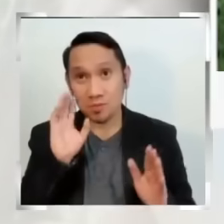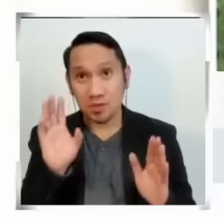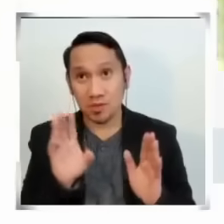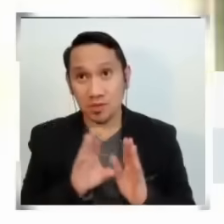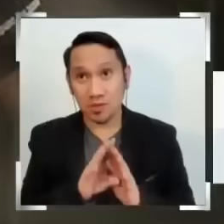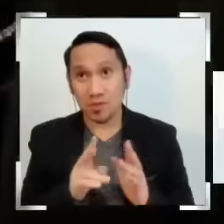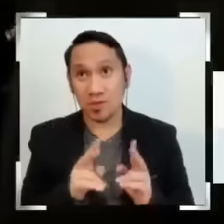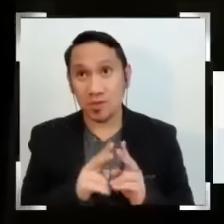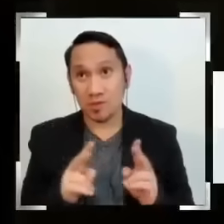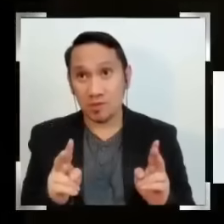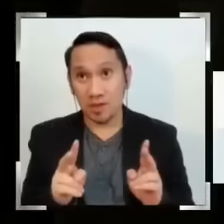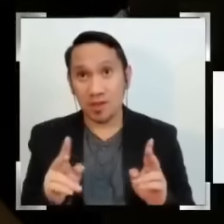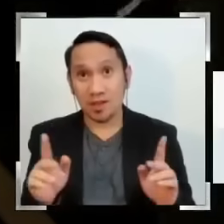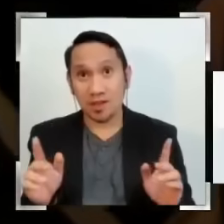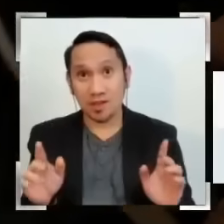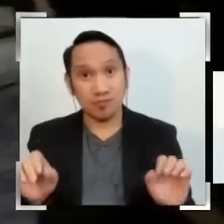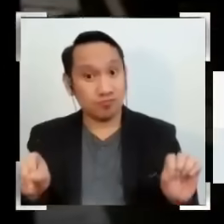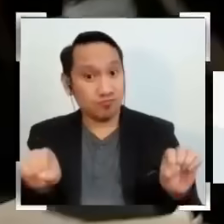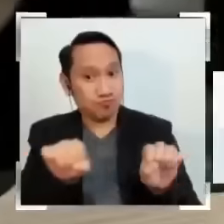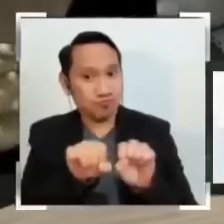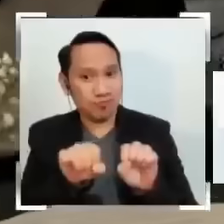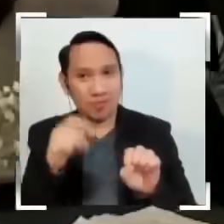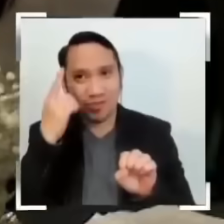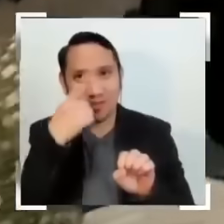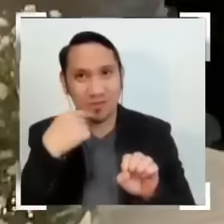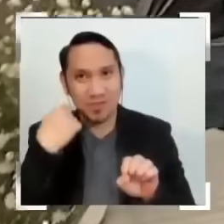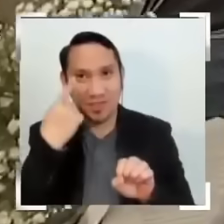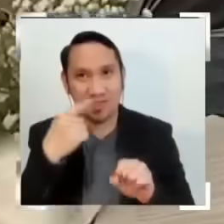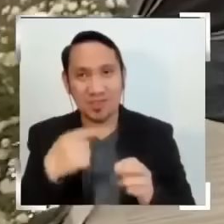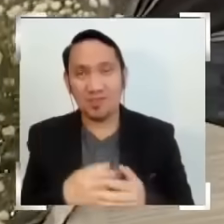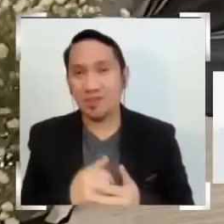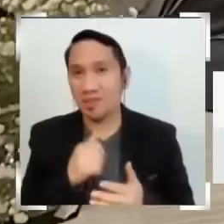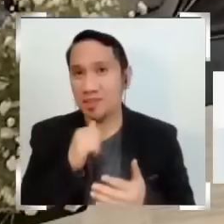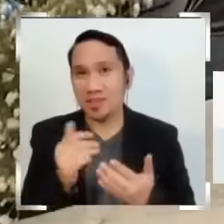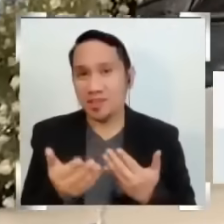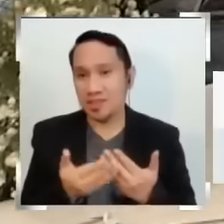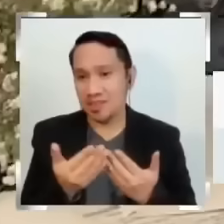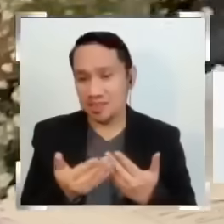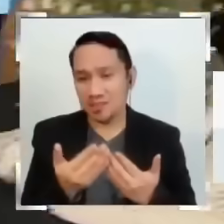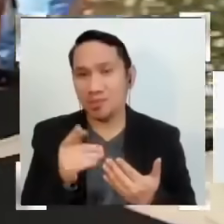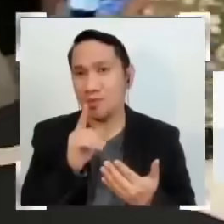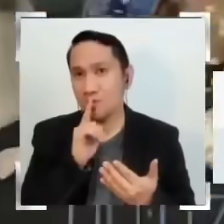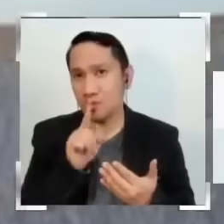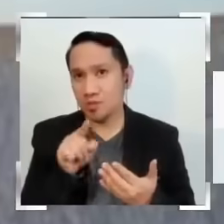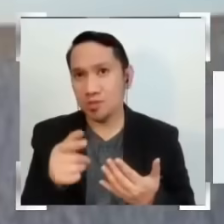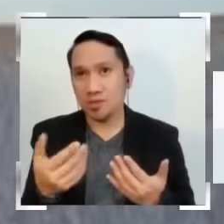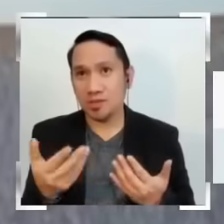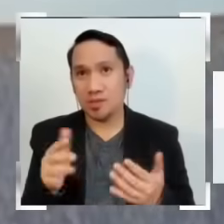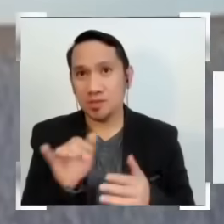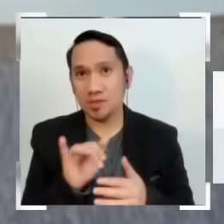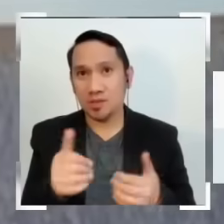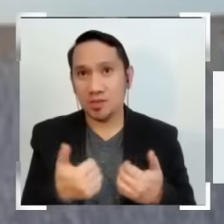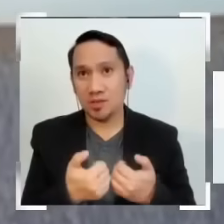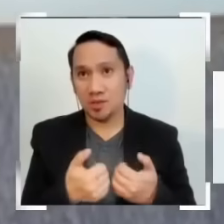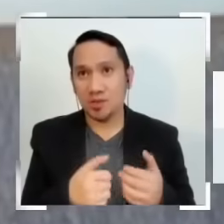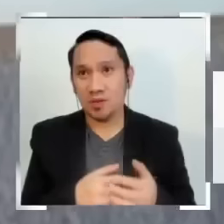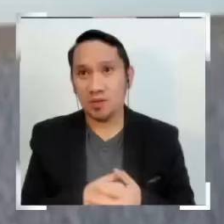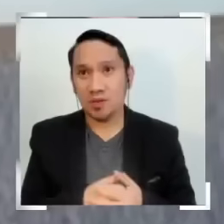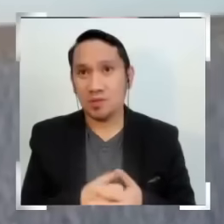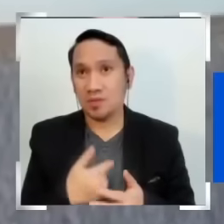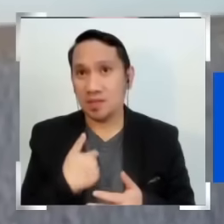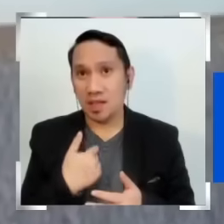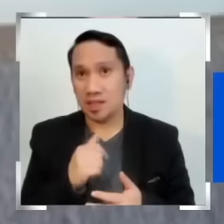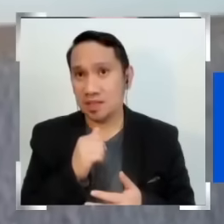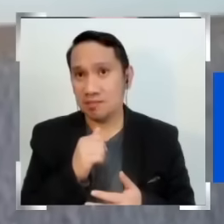mga mukha. Pero ayon kay Bea, hindi naging madali ang pag-amin na sila na nga ni Dom. It's not like I was trying to hide it or